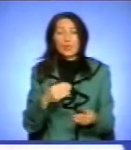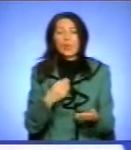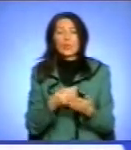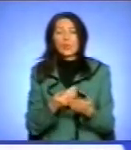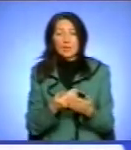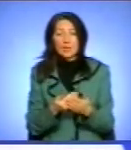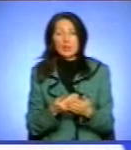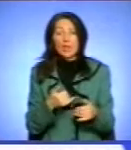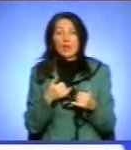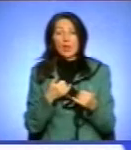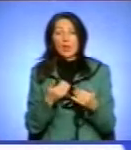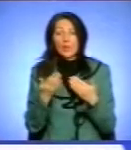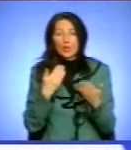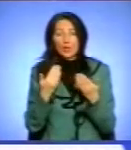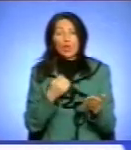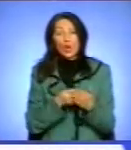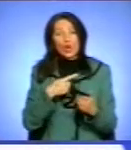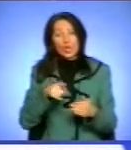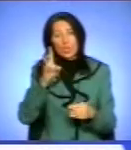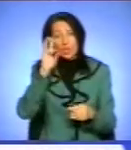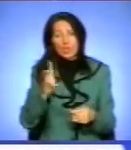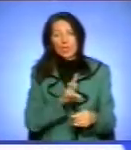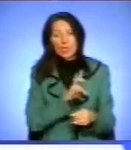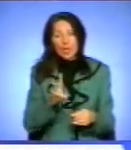конфесій, знання мов, звичаїв, історії народів Галичини.